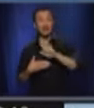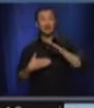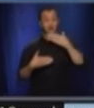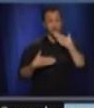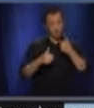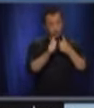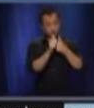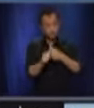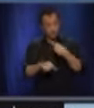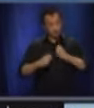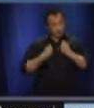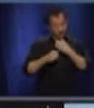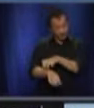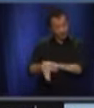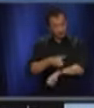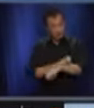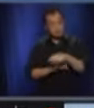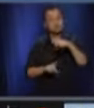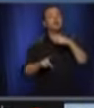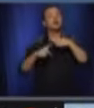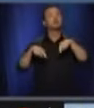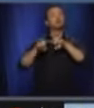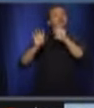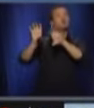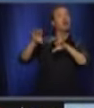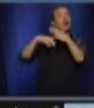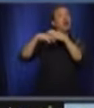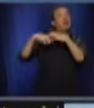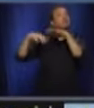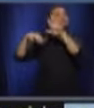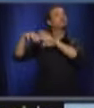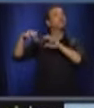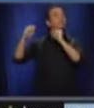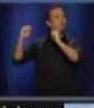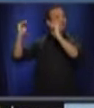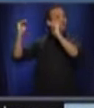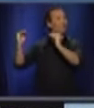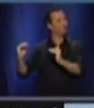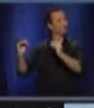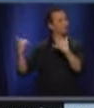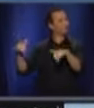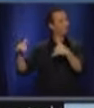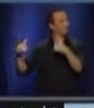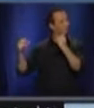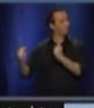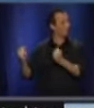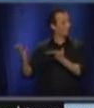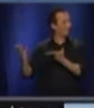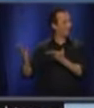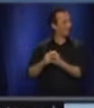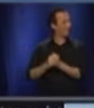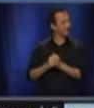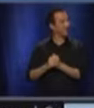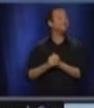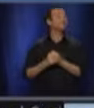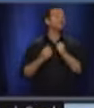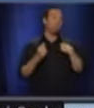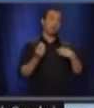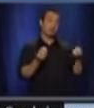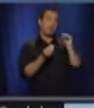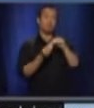région pourra repasser au jaune. Je prends une petite minute ici. Je vous rappelle, quand on l'avait expliqué, puis le